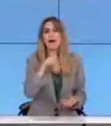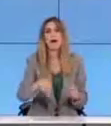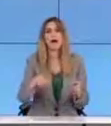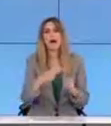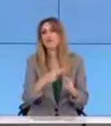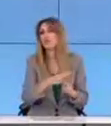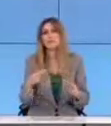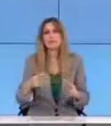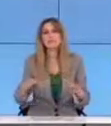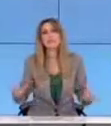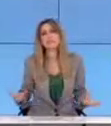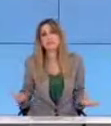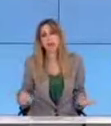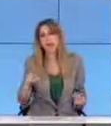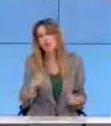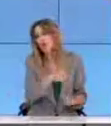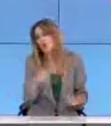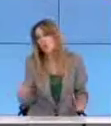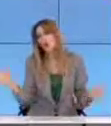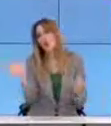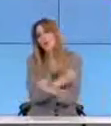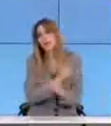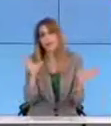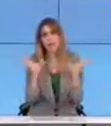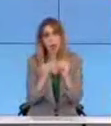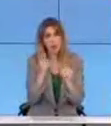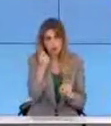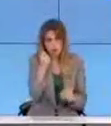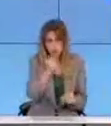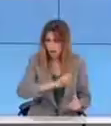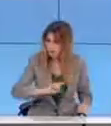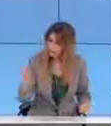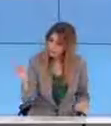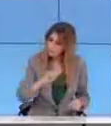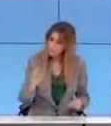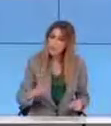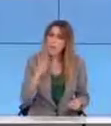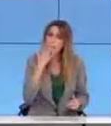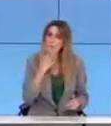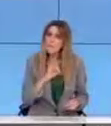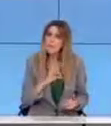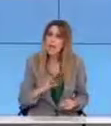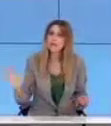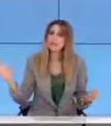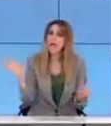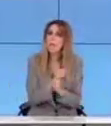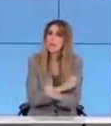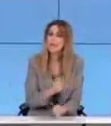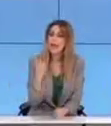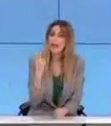απλά μία οικονομική επιτυχία. Συνιστά, θα έλεγα, μία διτή εθνική